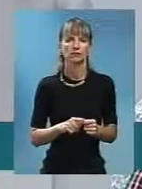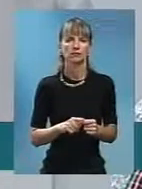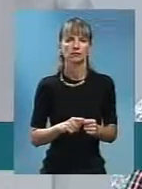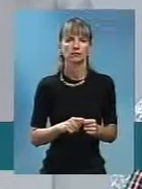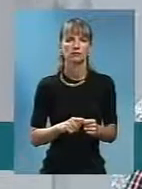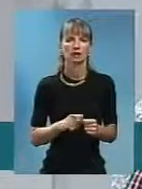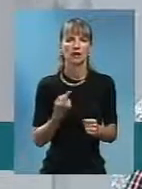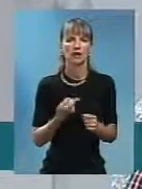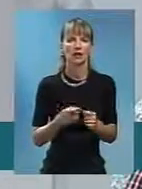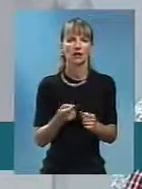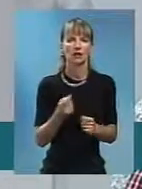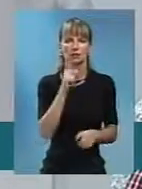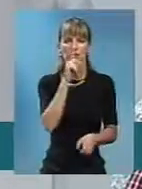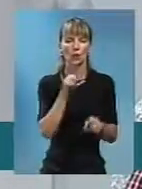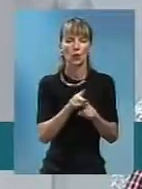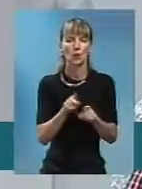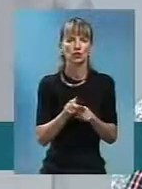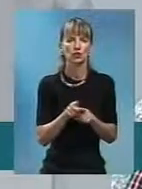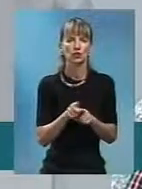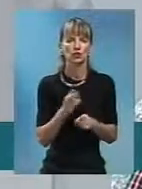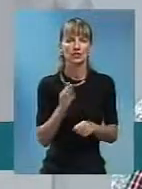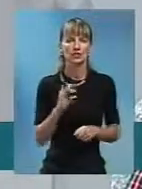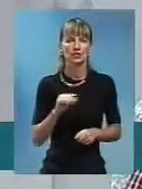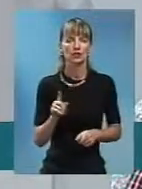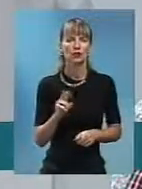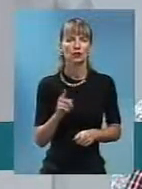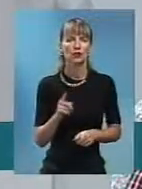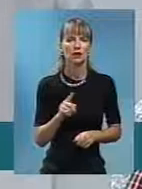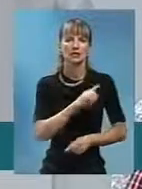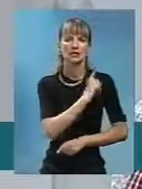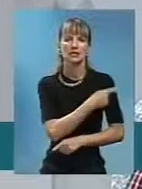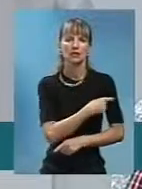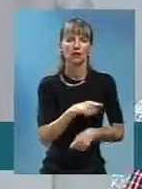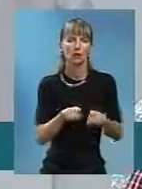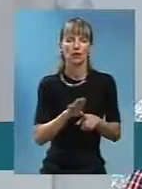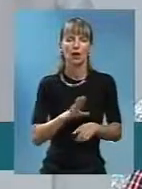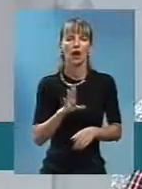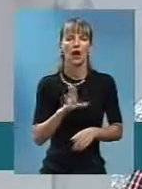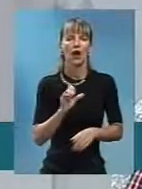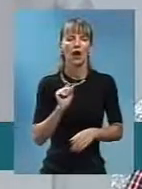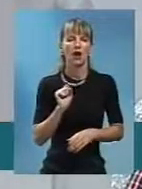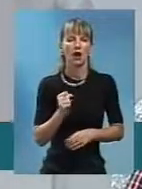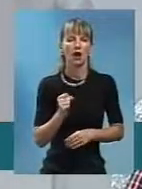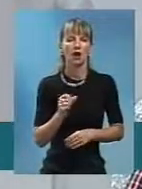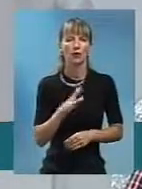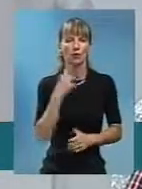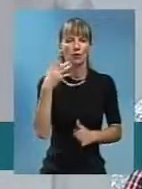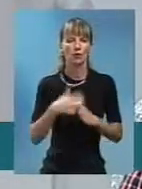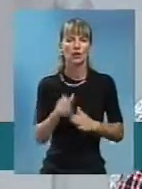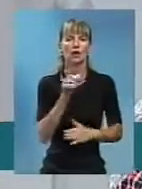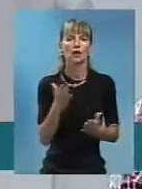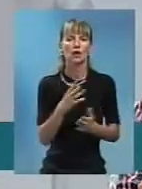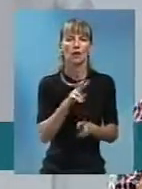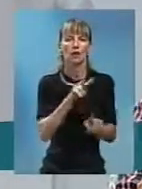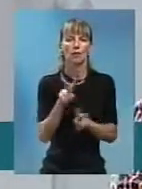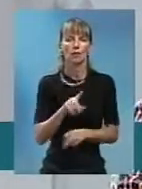ці вібрації, щоб вони були не кидались в око, а були зрозумілі людині, яка